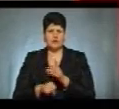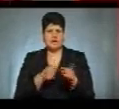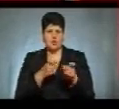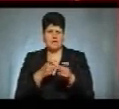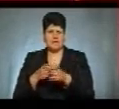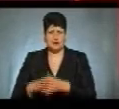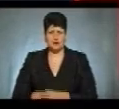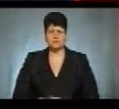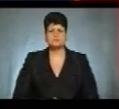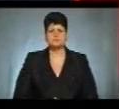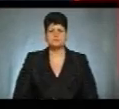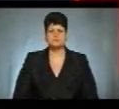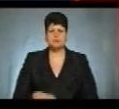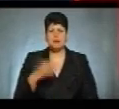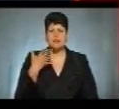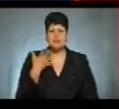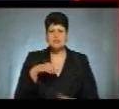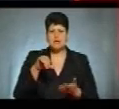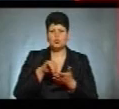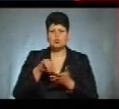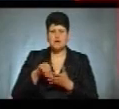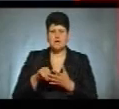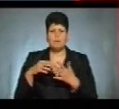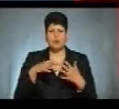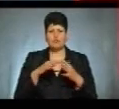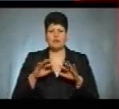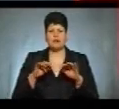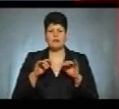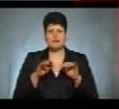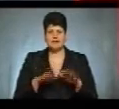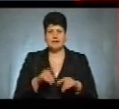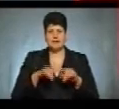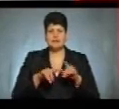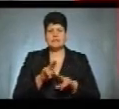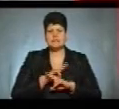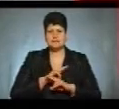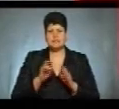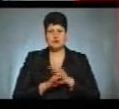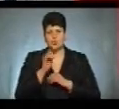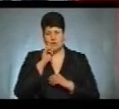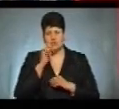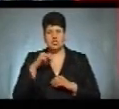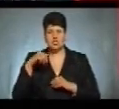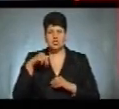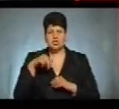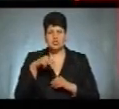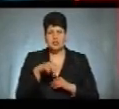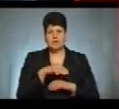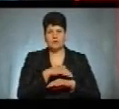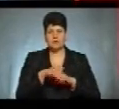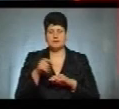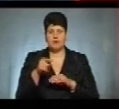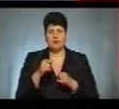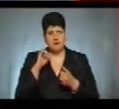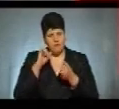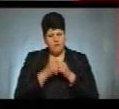розстріляно. 50 учасників бойових дій та рідні загиблих на сході України йшли вулицями Тернополя в пам'ять про